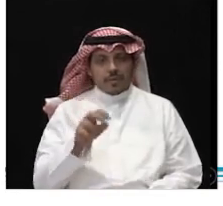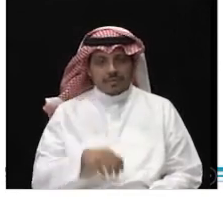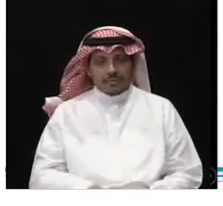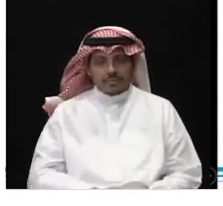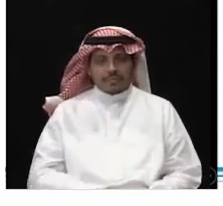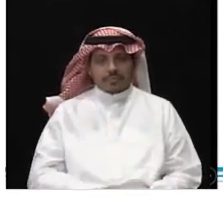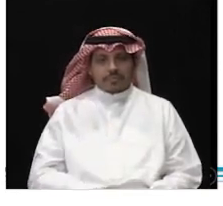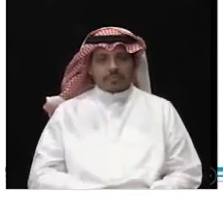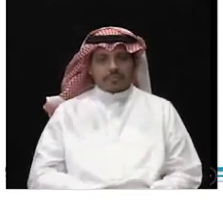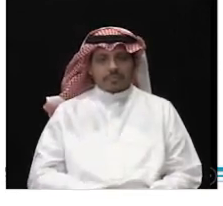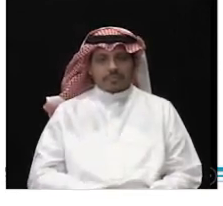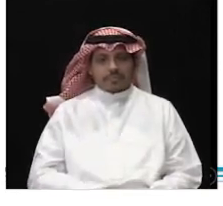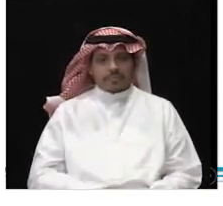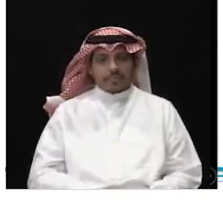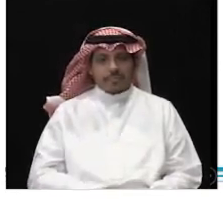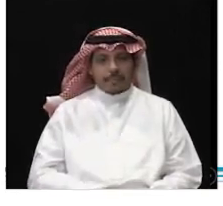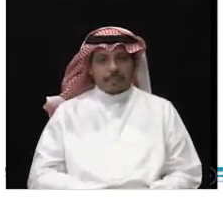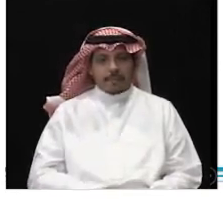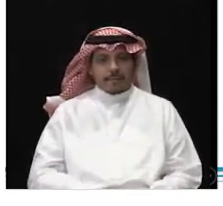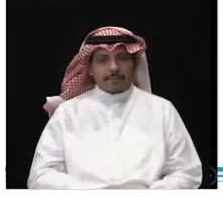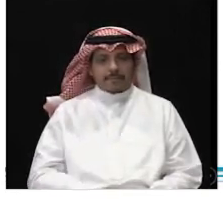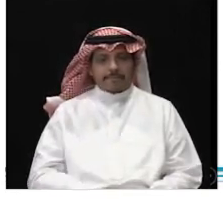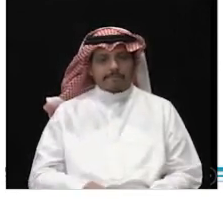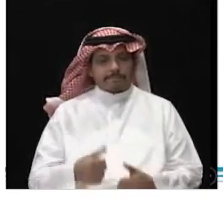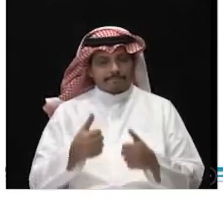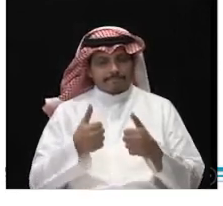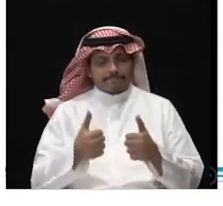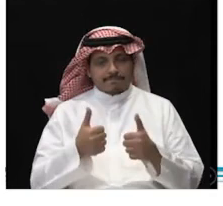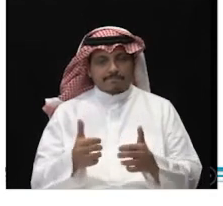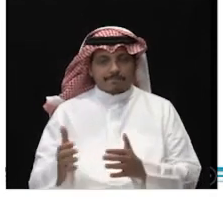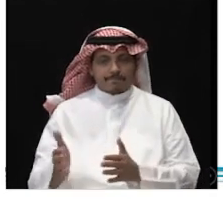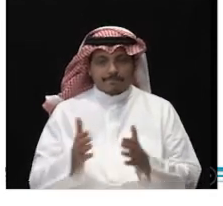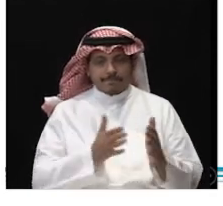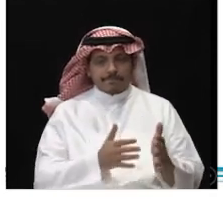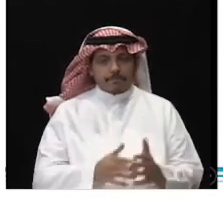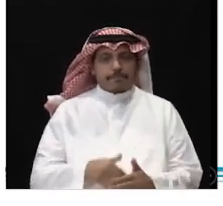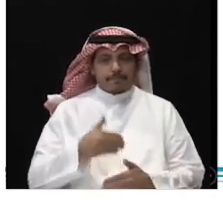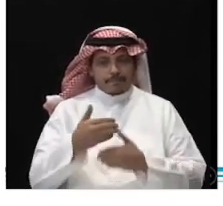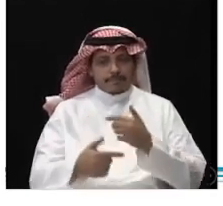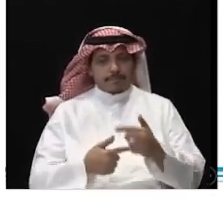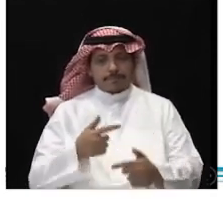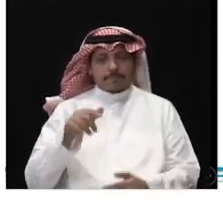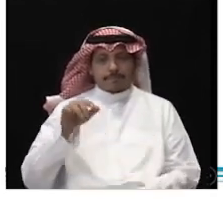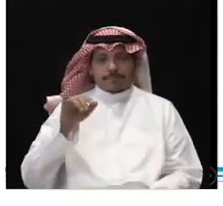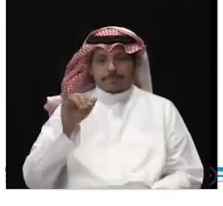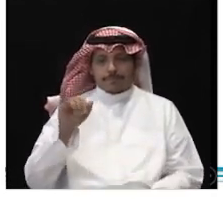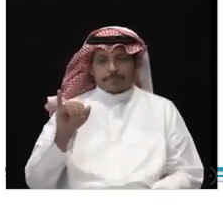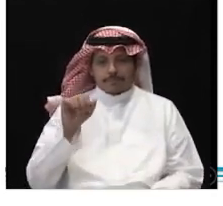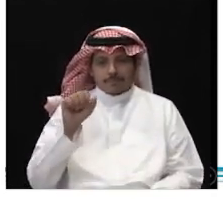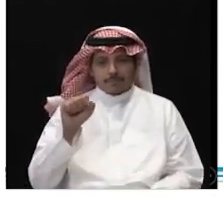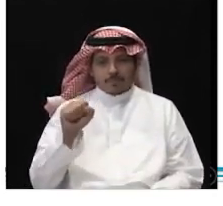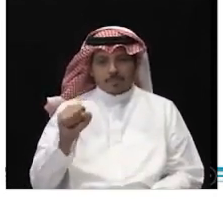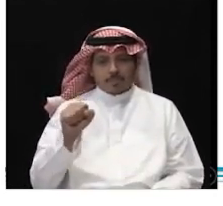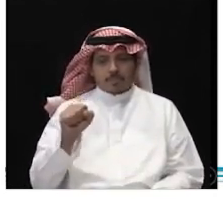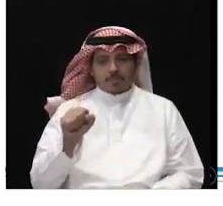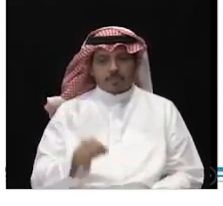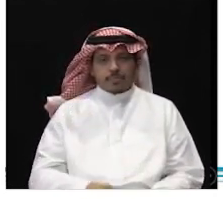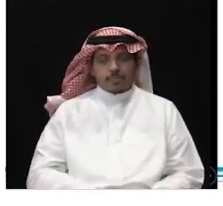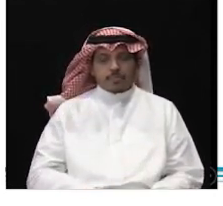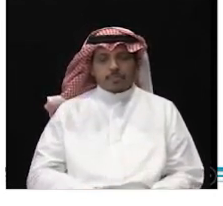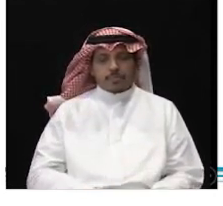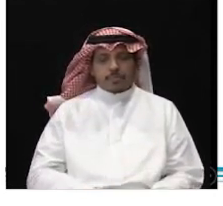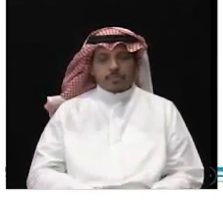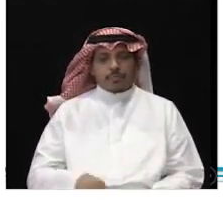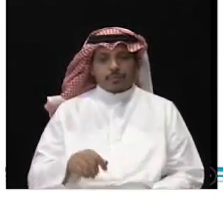صورة، أحسنتم، رائعون، بارك الله فيكم. نواصل القراءة الآن،